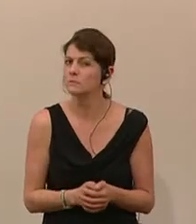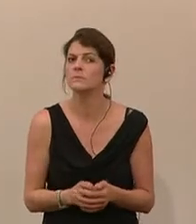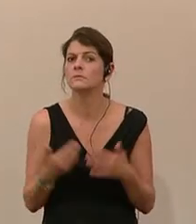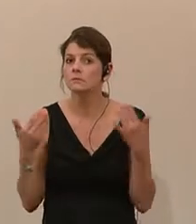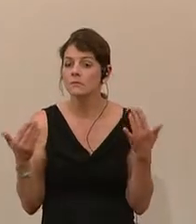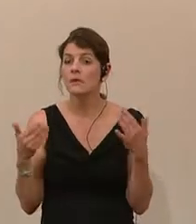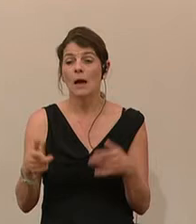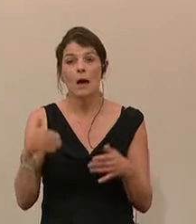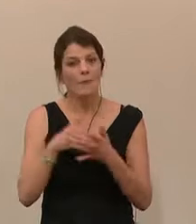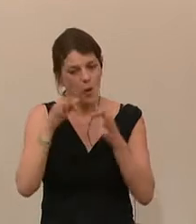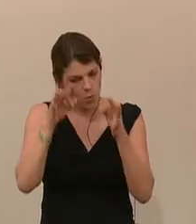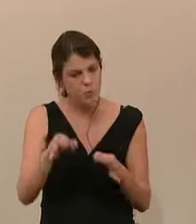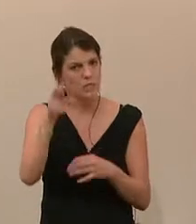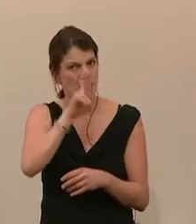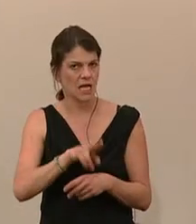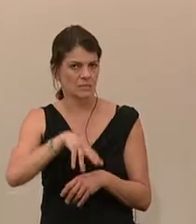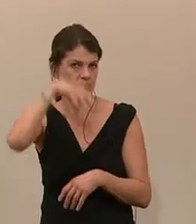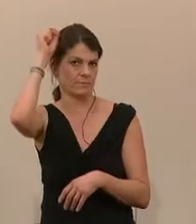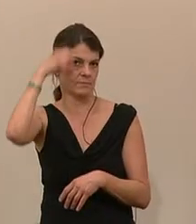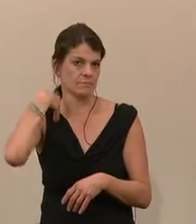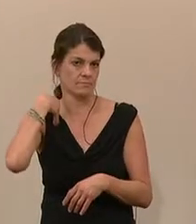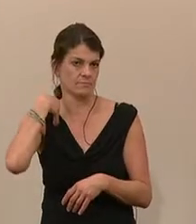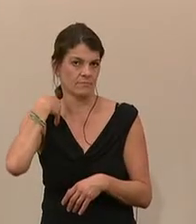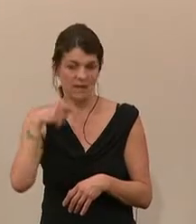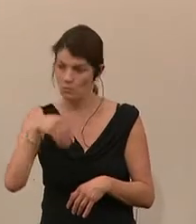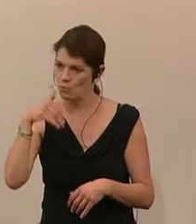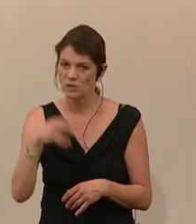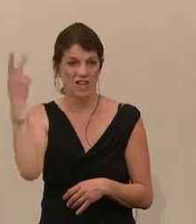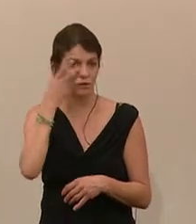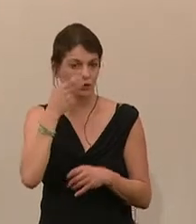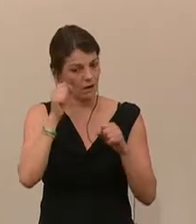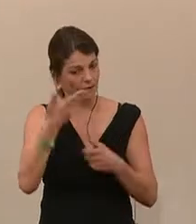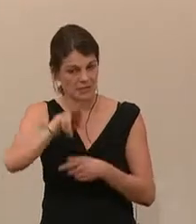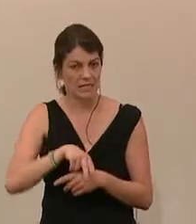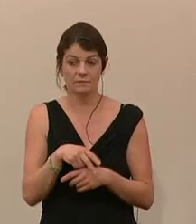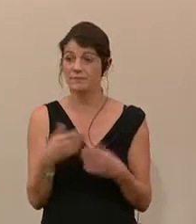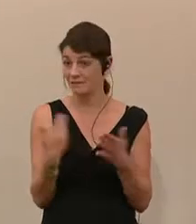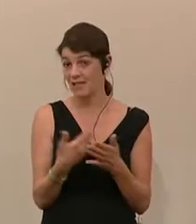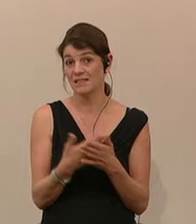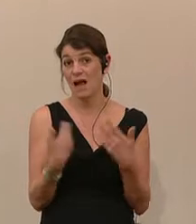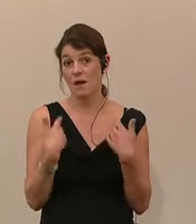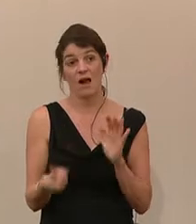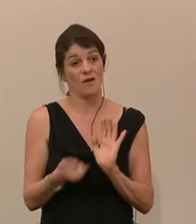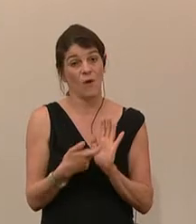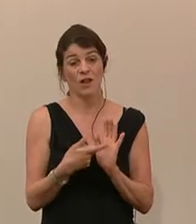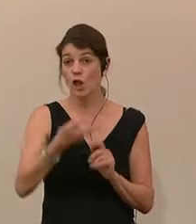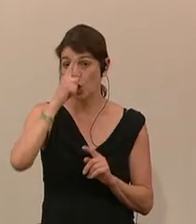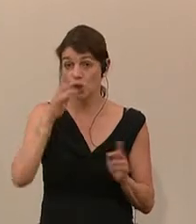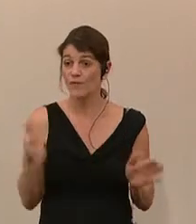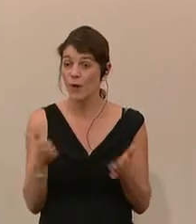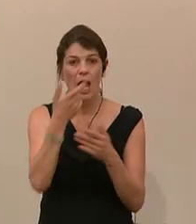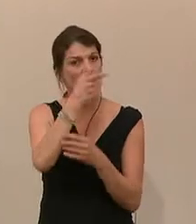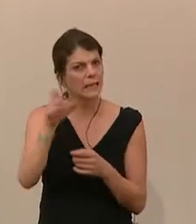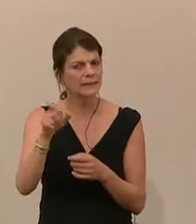gutes Leseverständnis erforderlich ist. Ein Grund mehr, dass unsere geforderten Deutschförderklassen so schnell